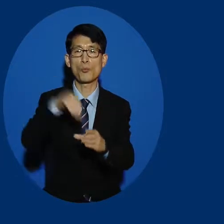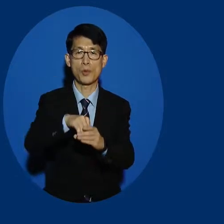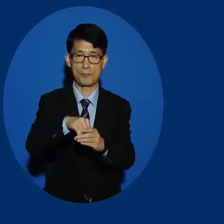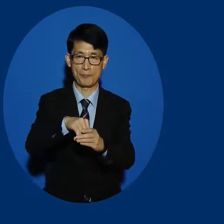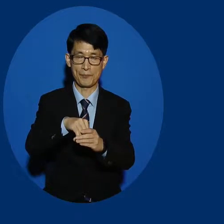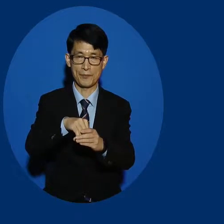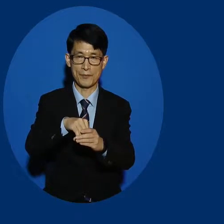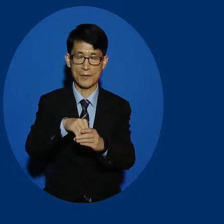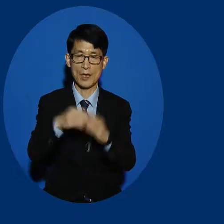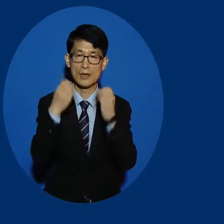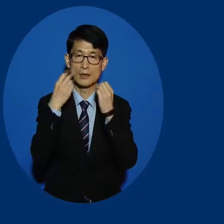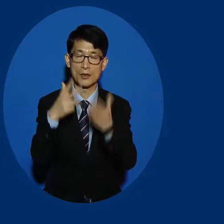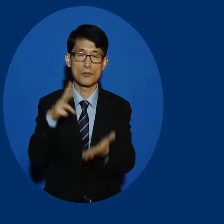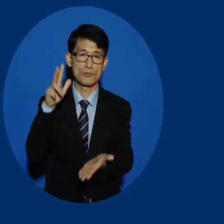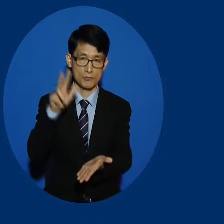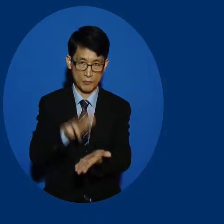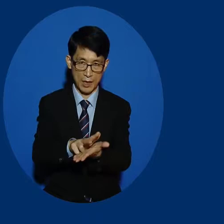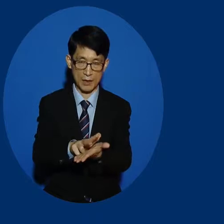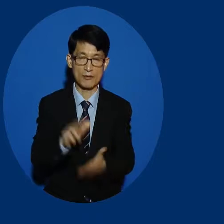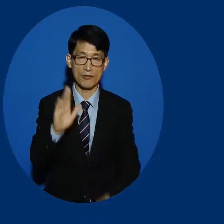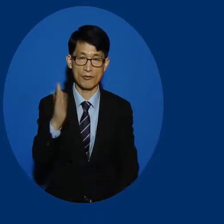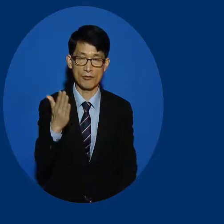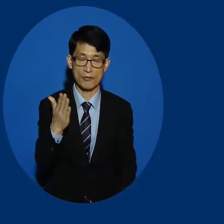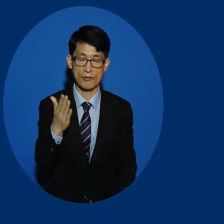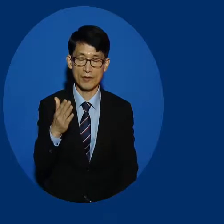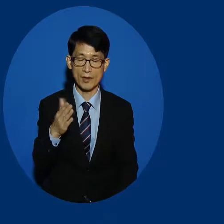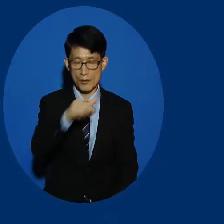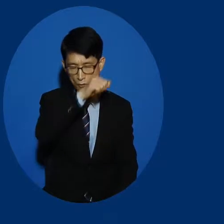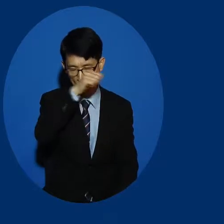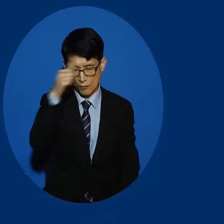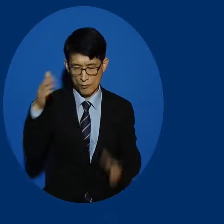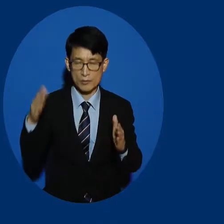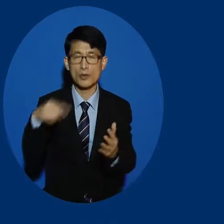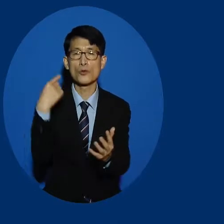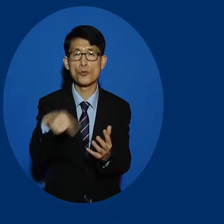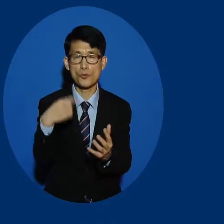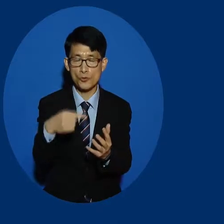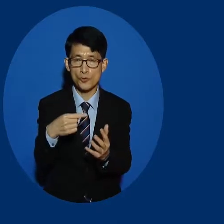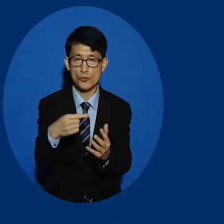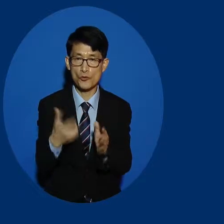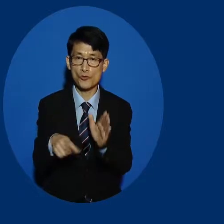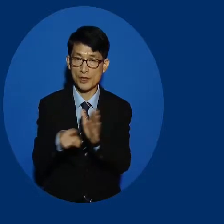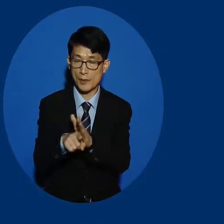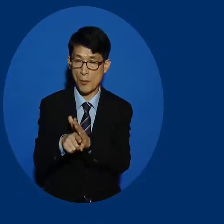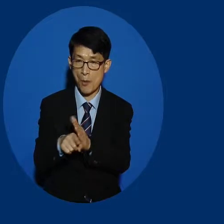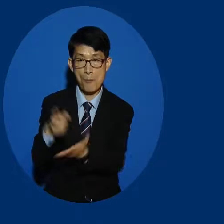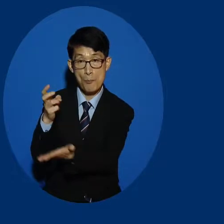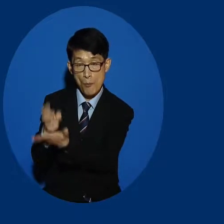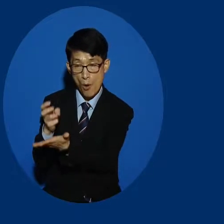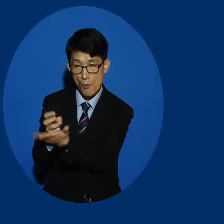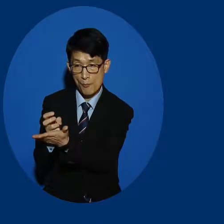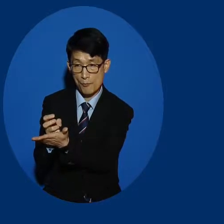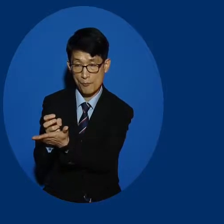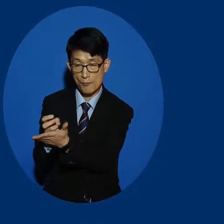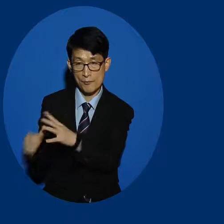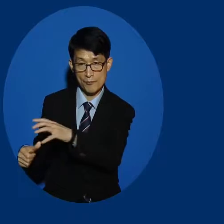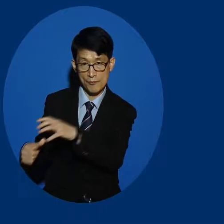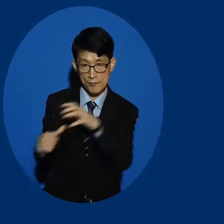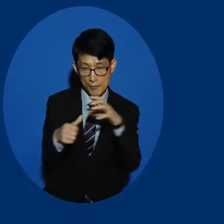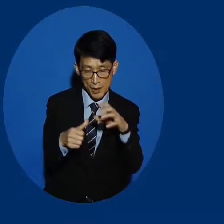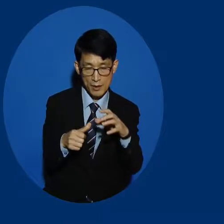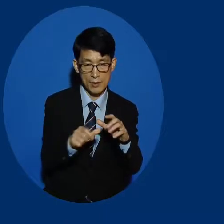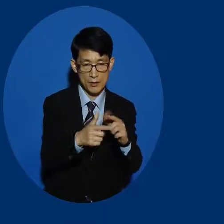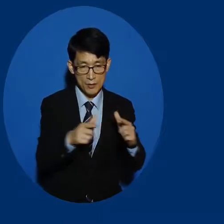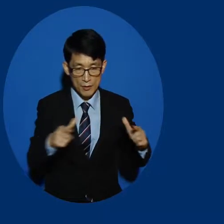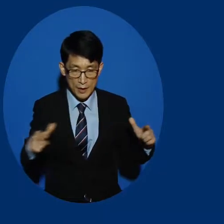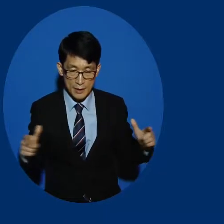자, 그러면서 장애인 평생교육 지원을 위한 이러한 법적 근거를 토대로 여러 가지 활성화